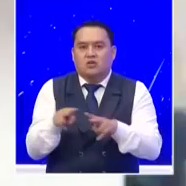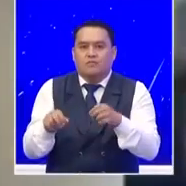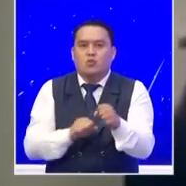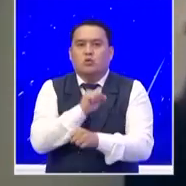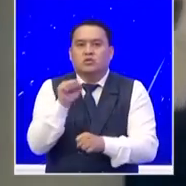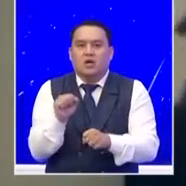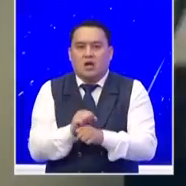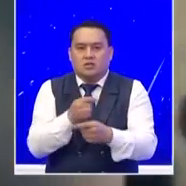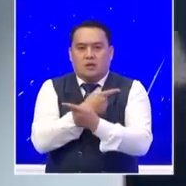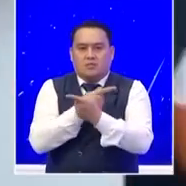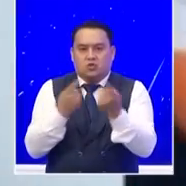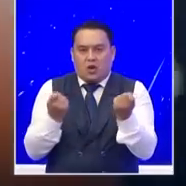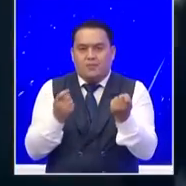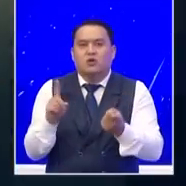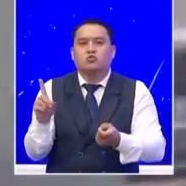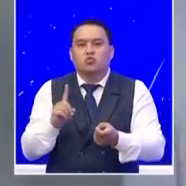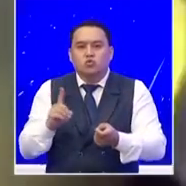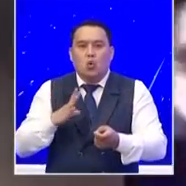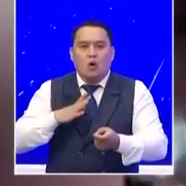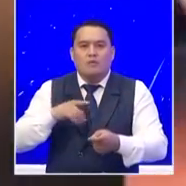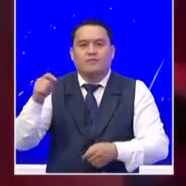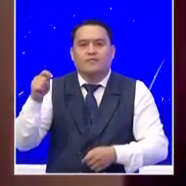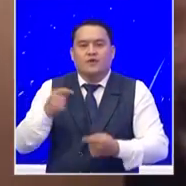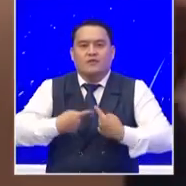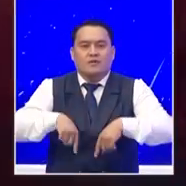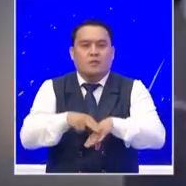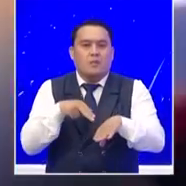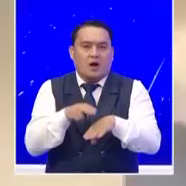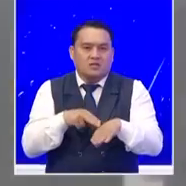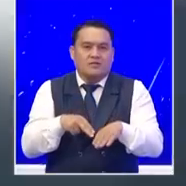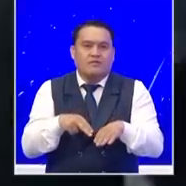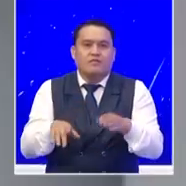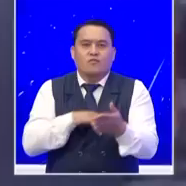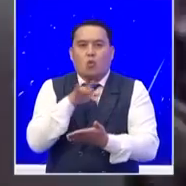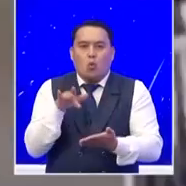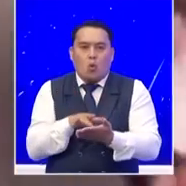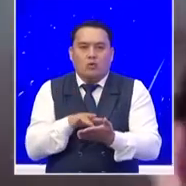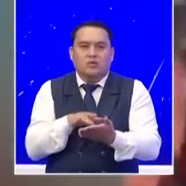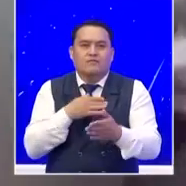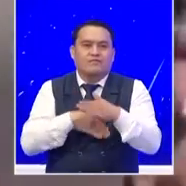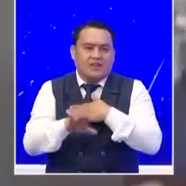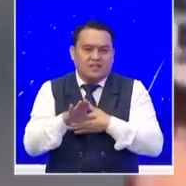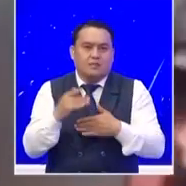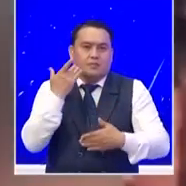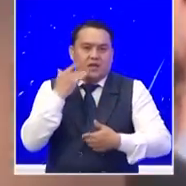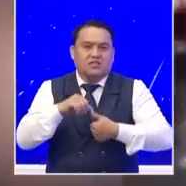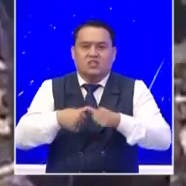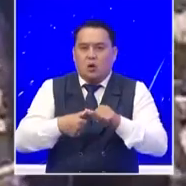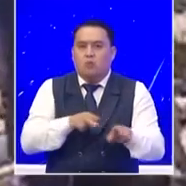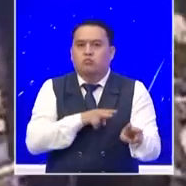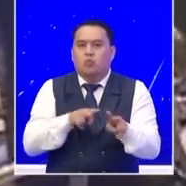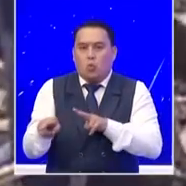блокпостах, сообщает закон КИЗЭТ. Как сообщили в ведомстве, ситуация на въездах в город и выездах из него постоянно мониторится